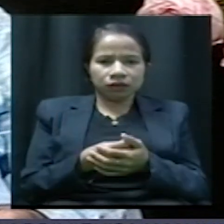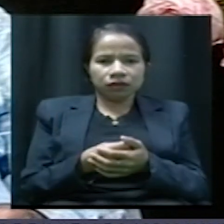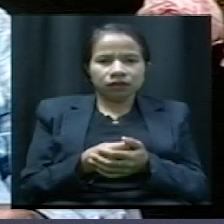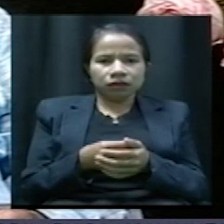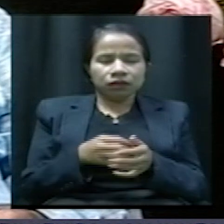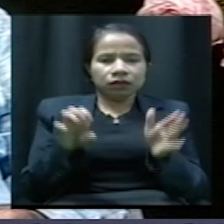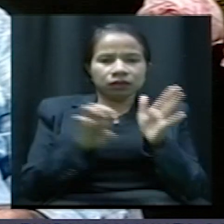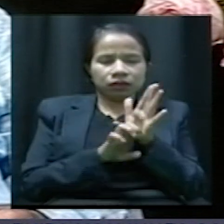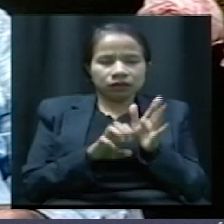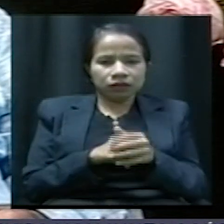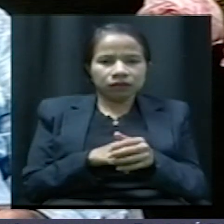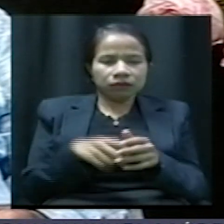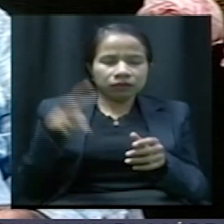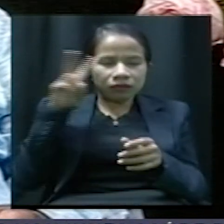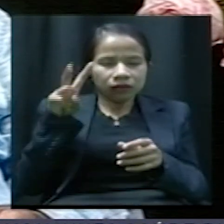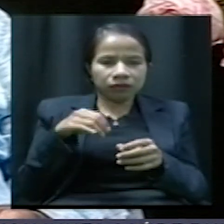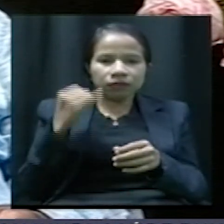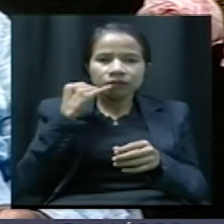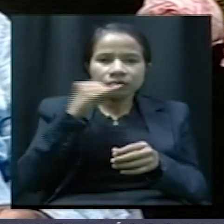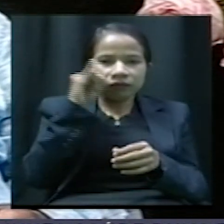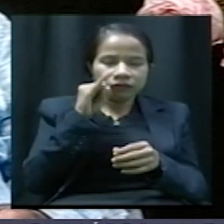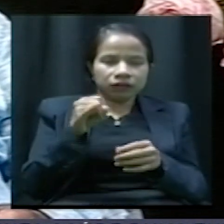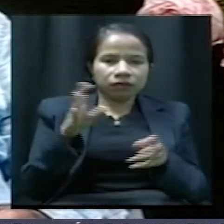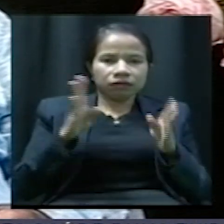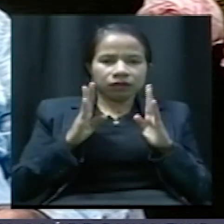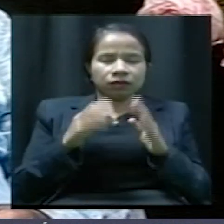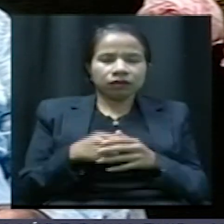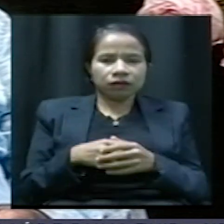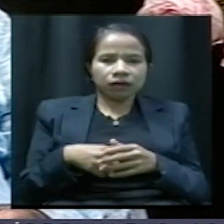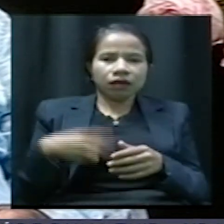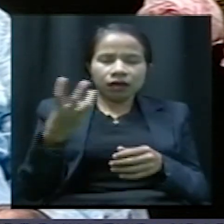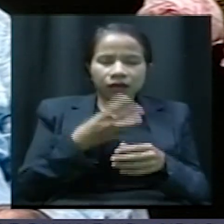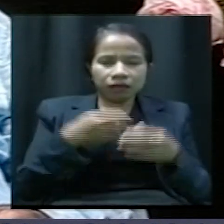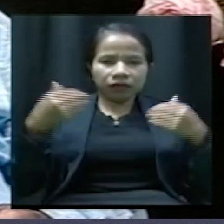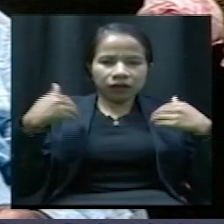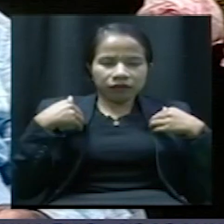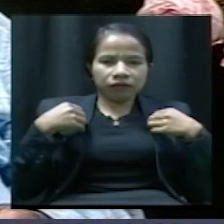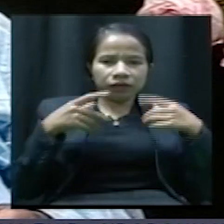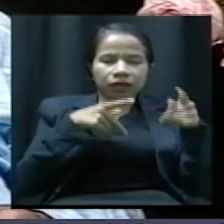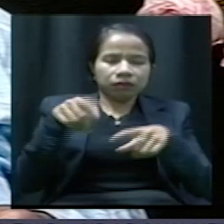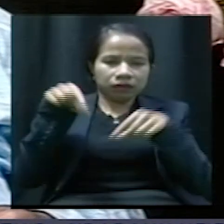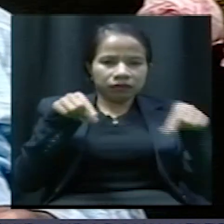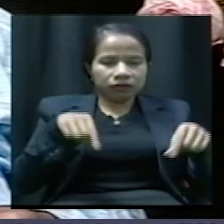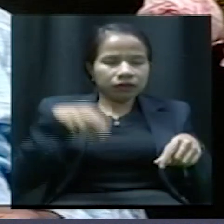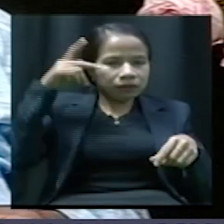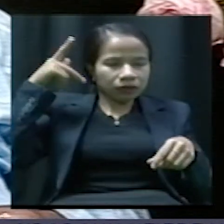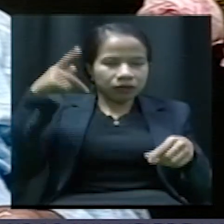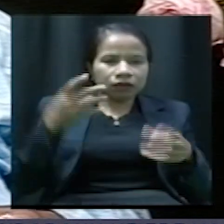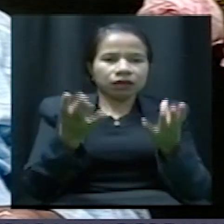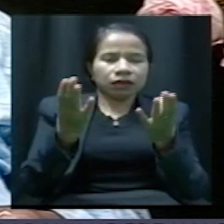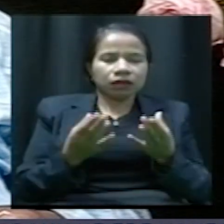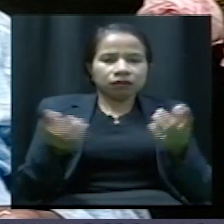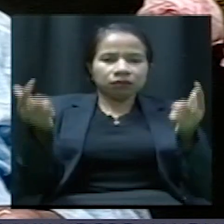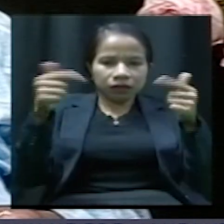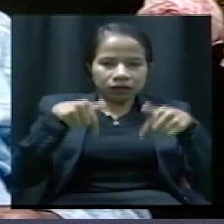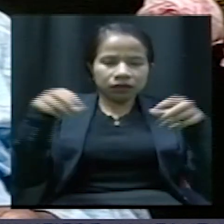pesquisa ami entrevista a empresario di ansane ami iha emane be ma kondisi psikososial akara mai sisi